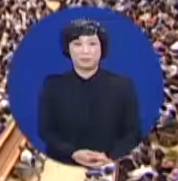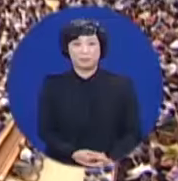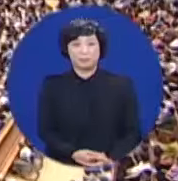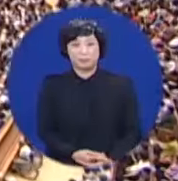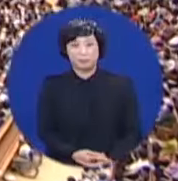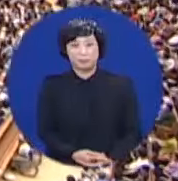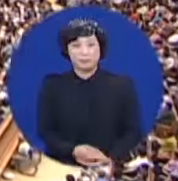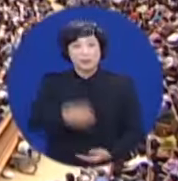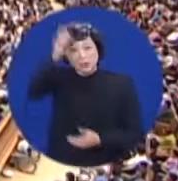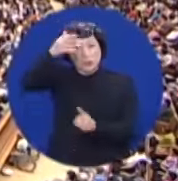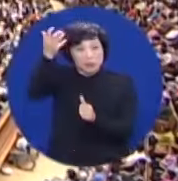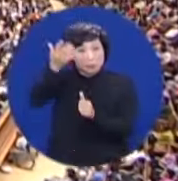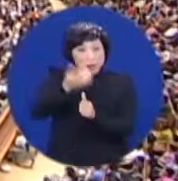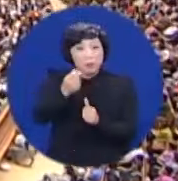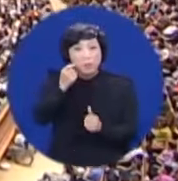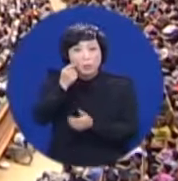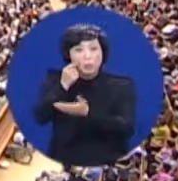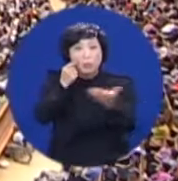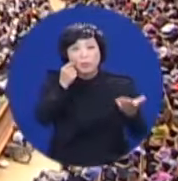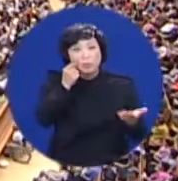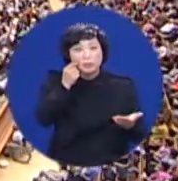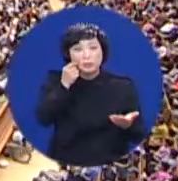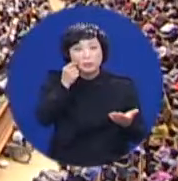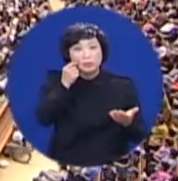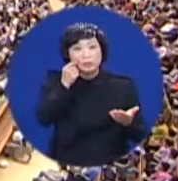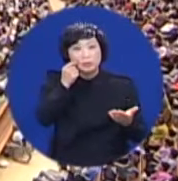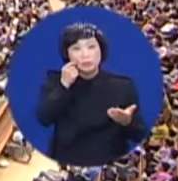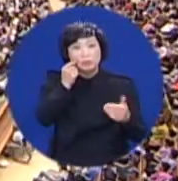근데 성령 받지 못한 내가